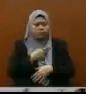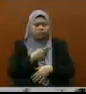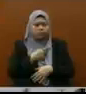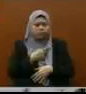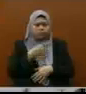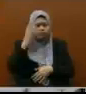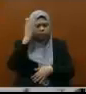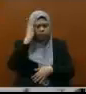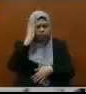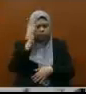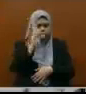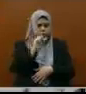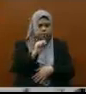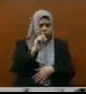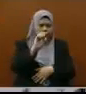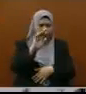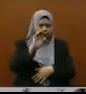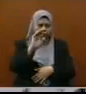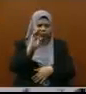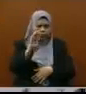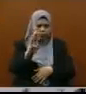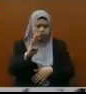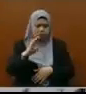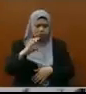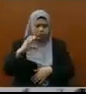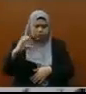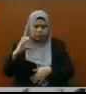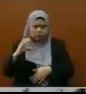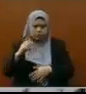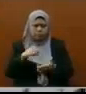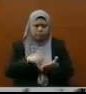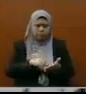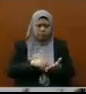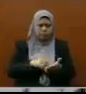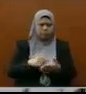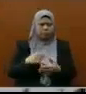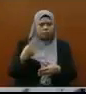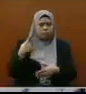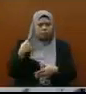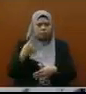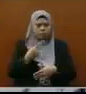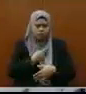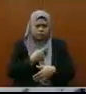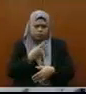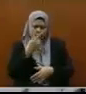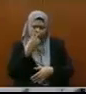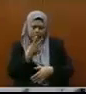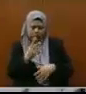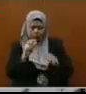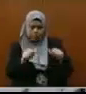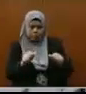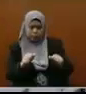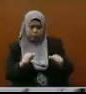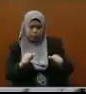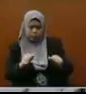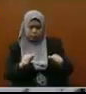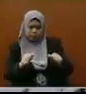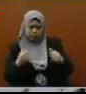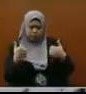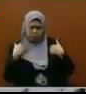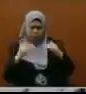ini diadaptasi dalam satu fasiliti yang telah diadakan di